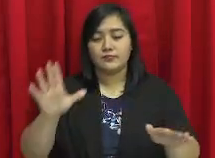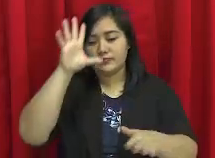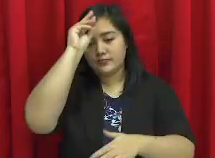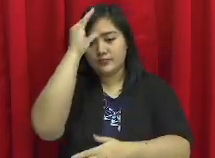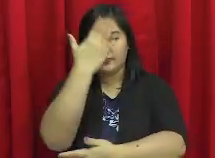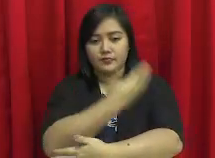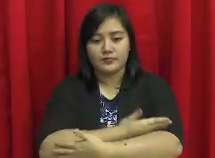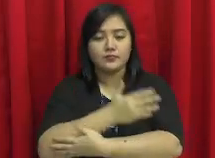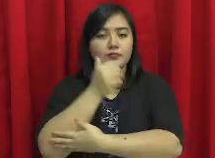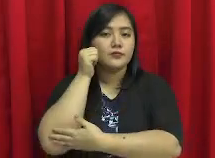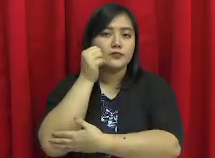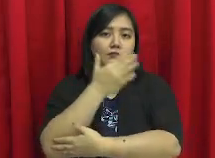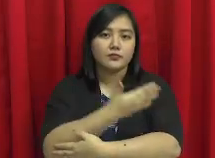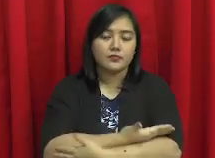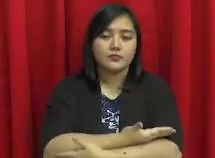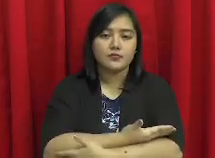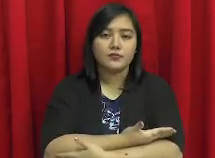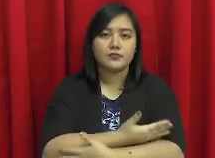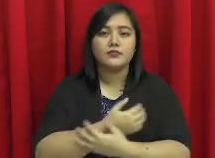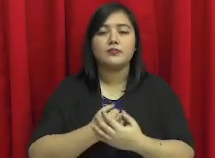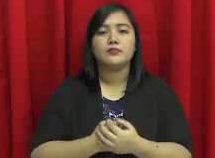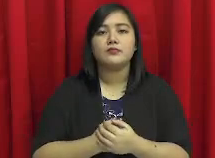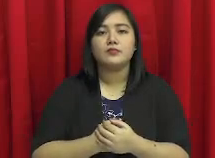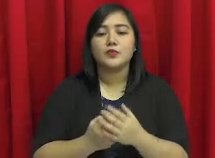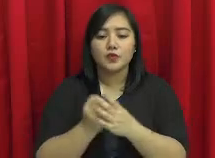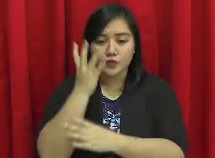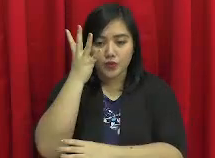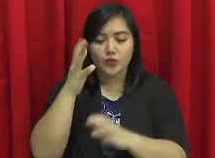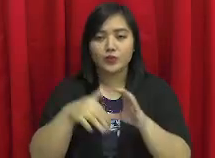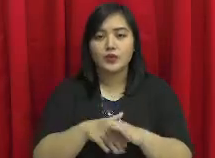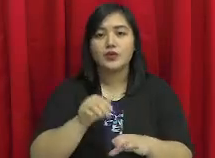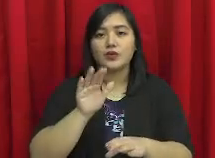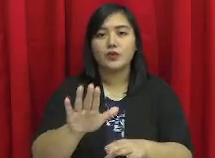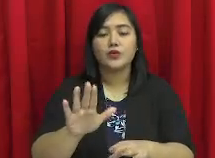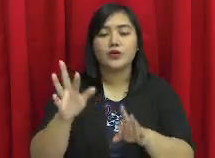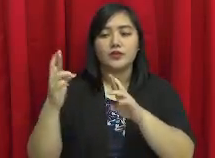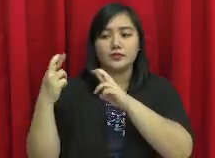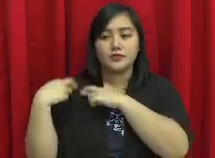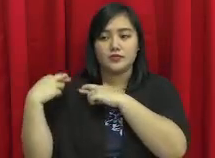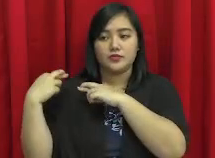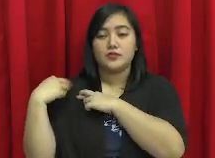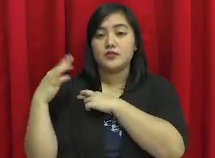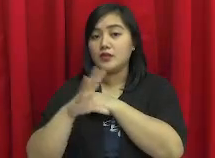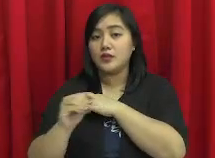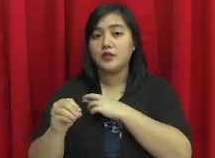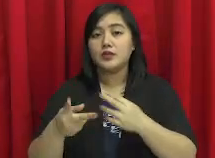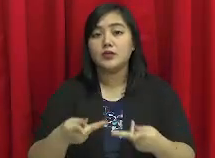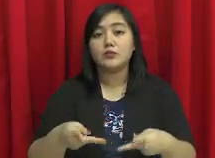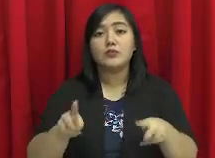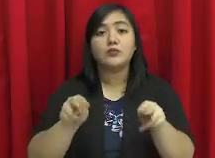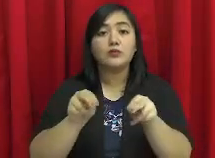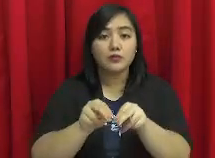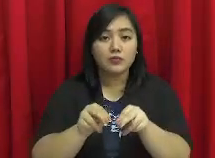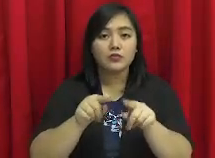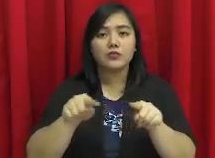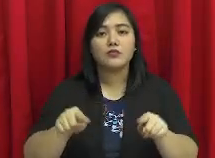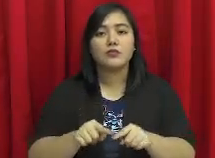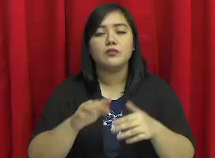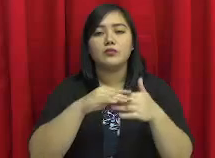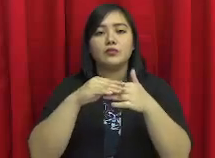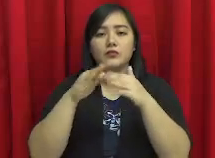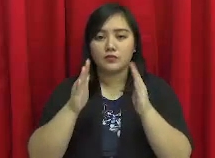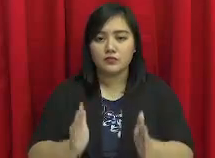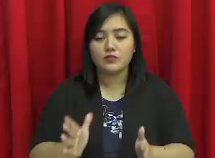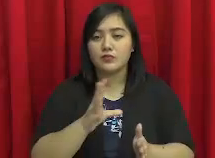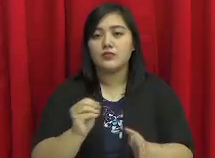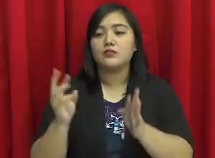sa ating responsibility, sa ating posisyon bilang leader at sa ating responsibility bilang